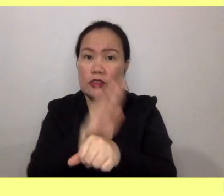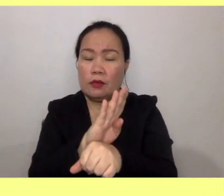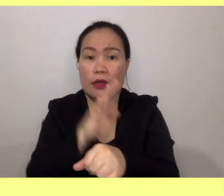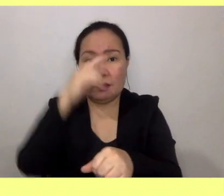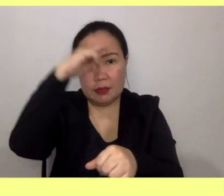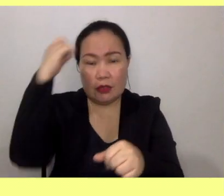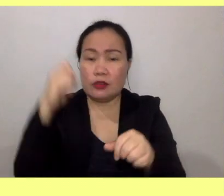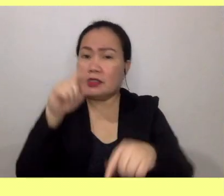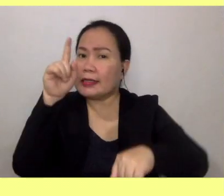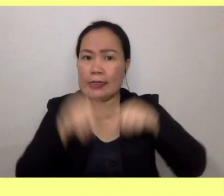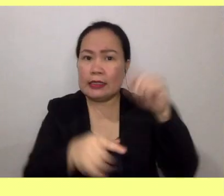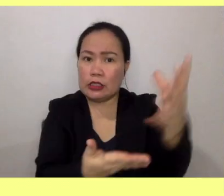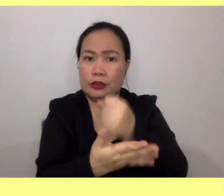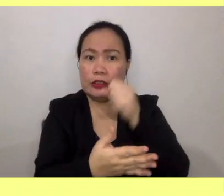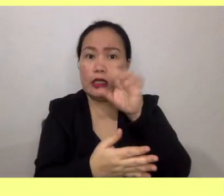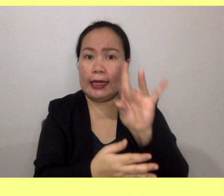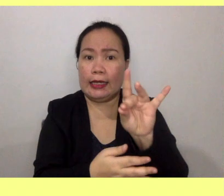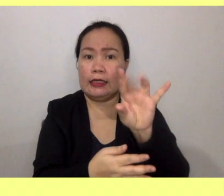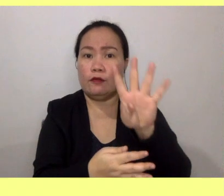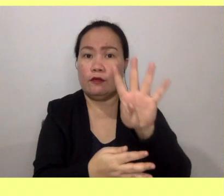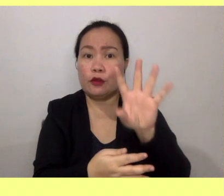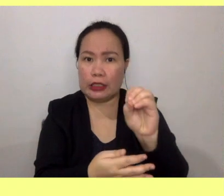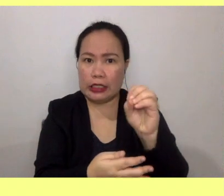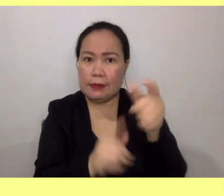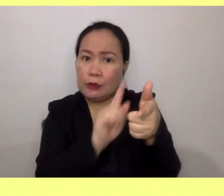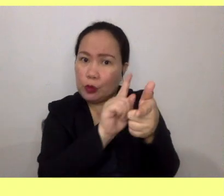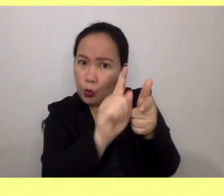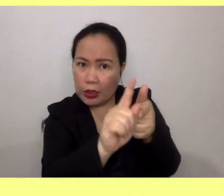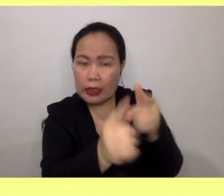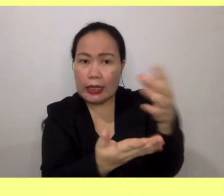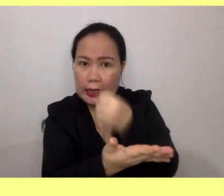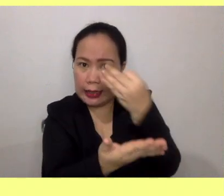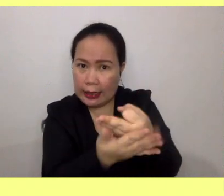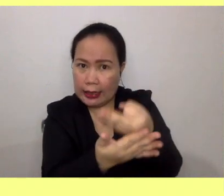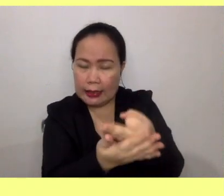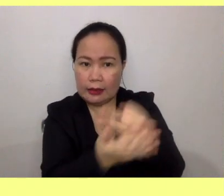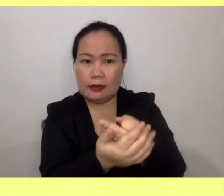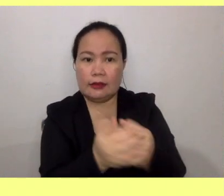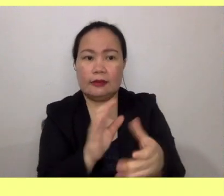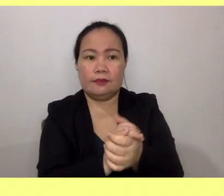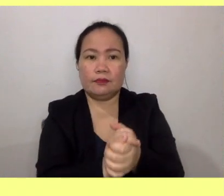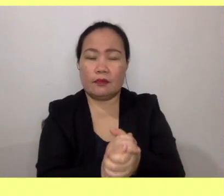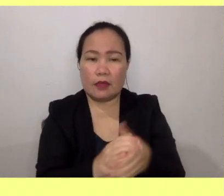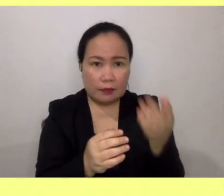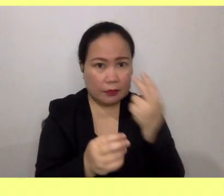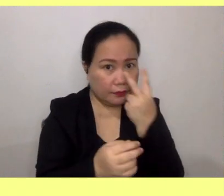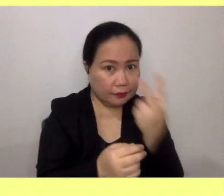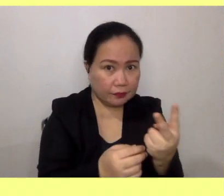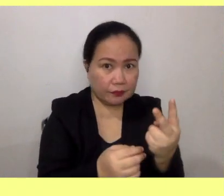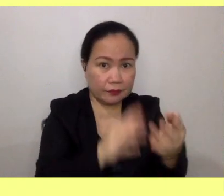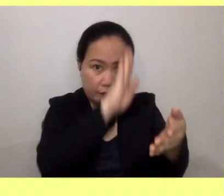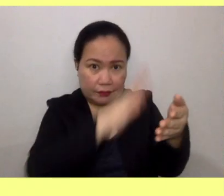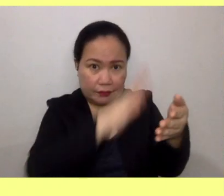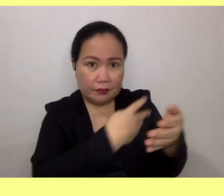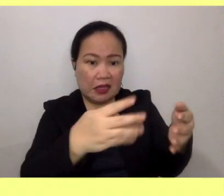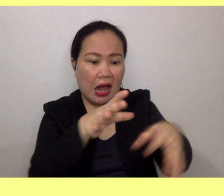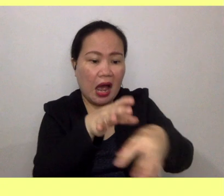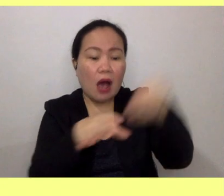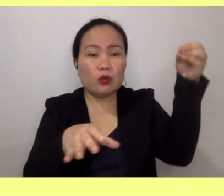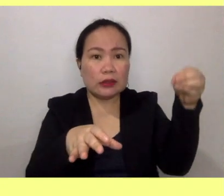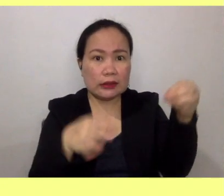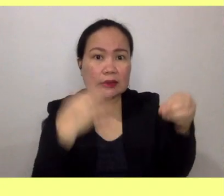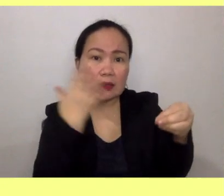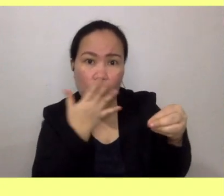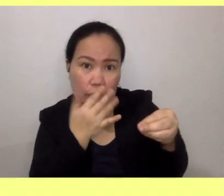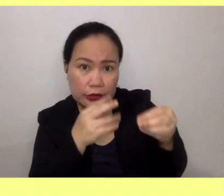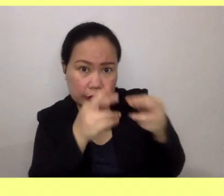840 pesos per week. Okay? So, kita naman po sa ating graph na nasa outside siya ng ating shaded